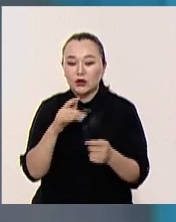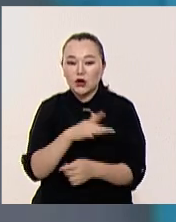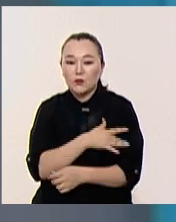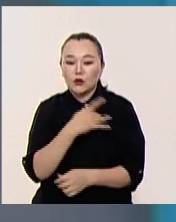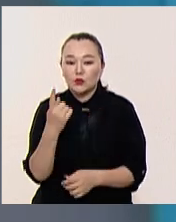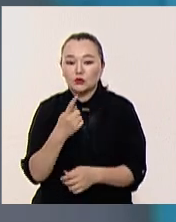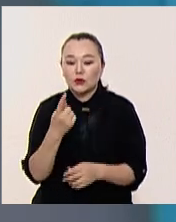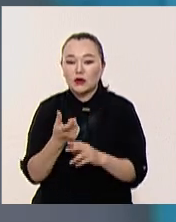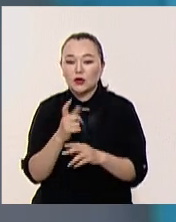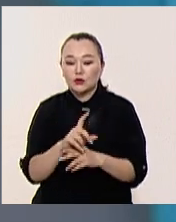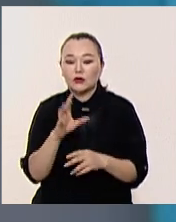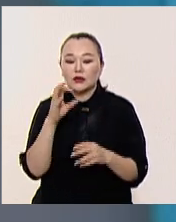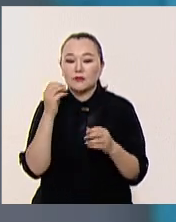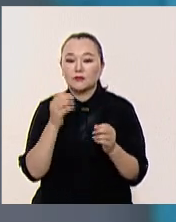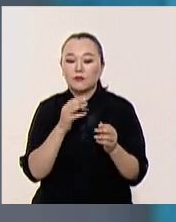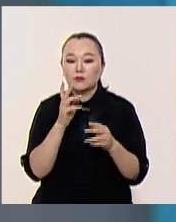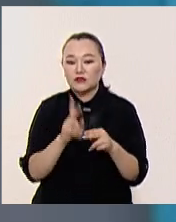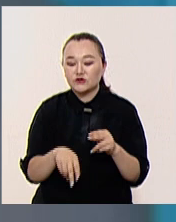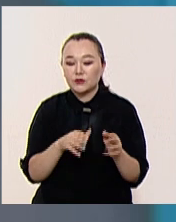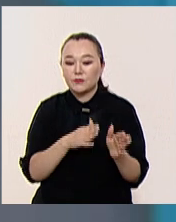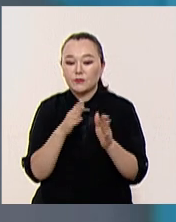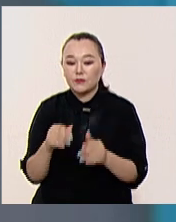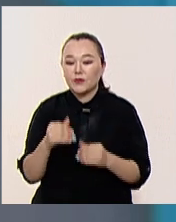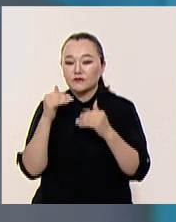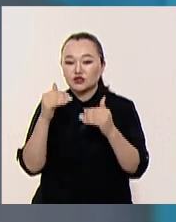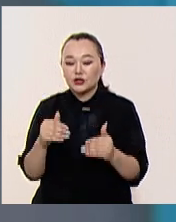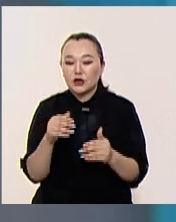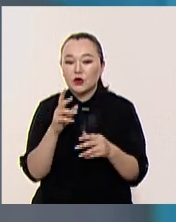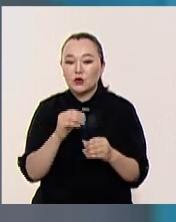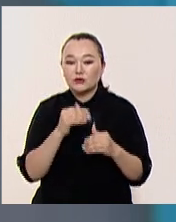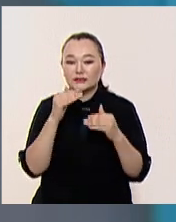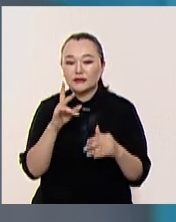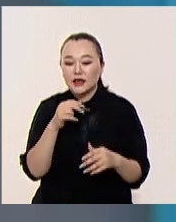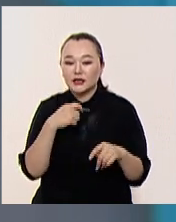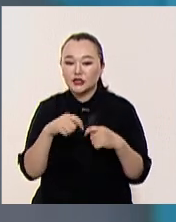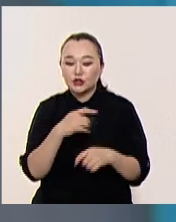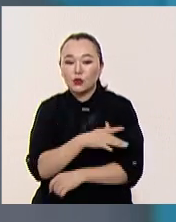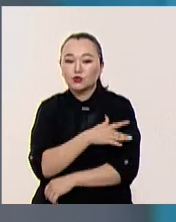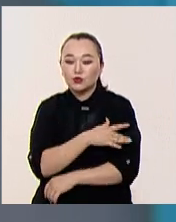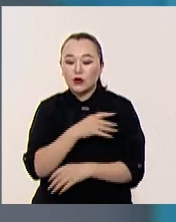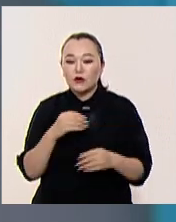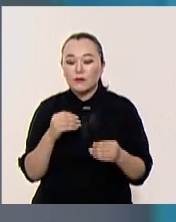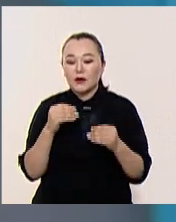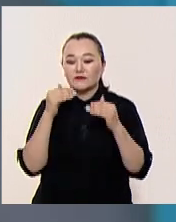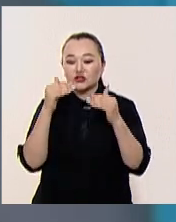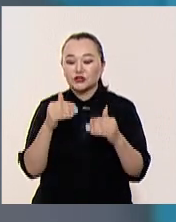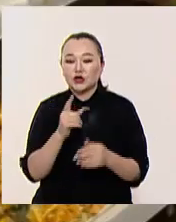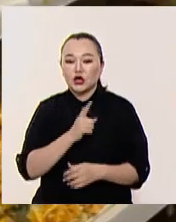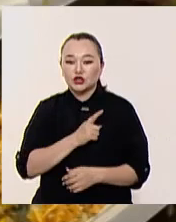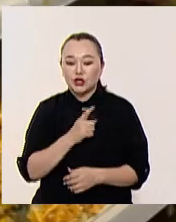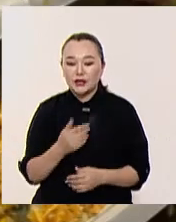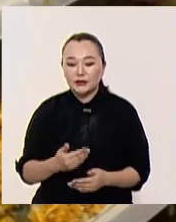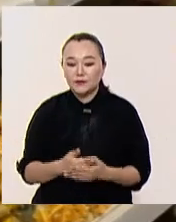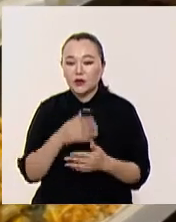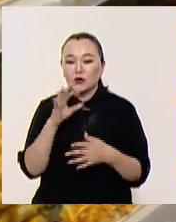услуги после завершения моратория на их повышение, а также рост цен на рыночные услуги на фоне повышенных инфляционных ожиданий.